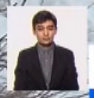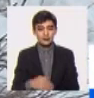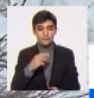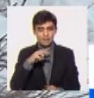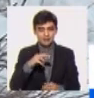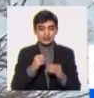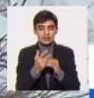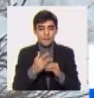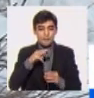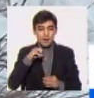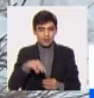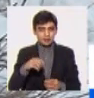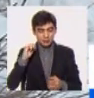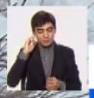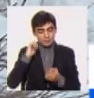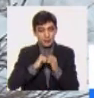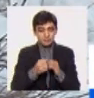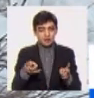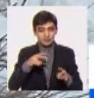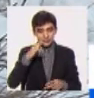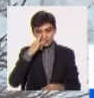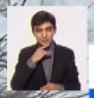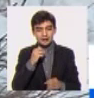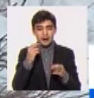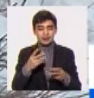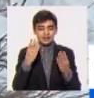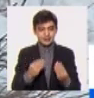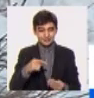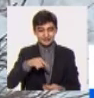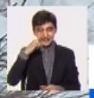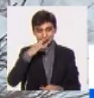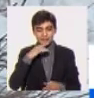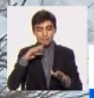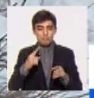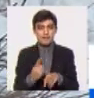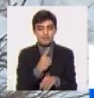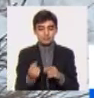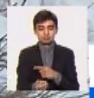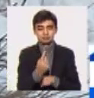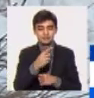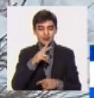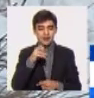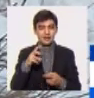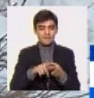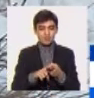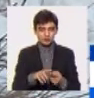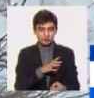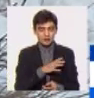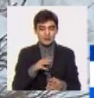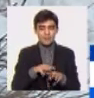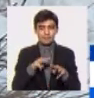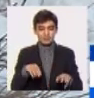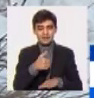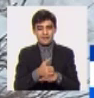Пятница, 13 марта, останется в памяти у казахстанцев как день, когда в нашей стране впервые выявили коронавирус. О том, что у главы